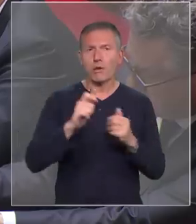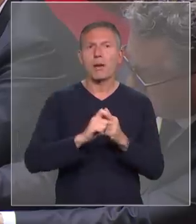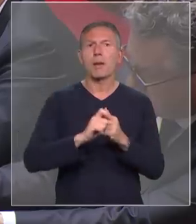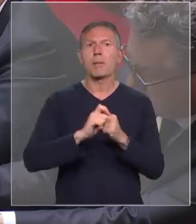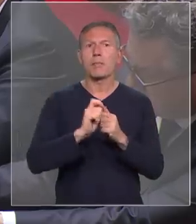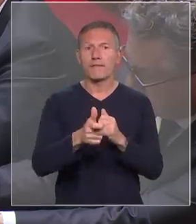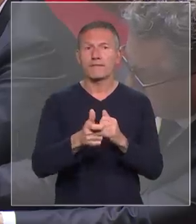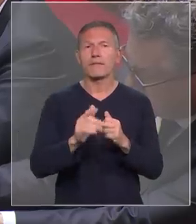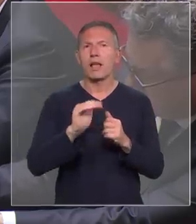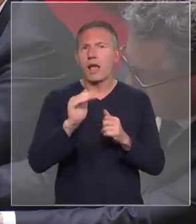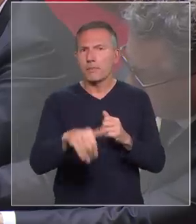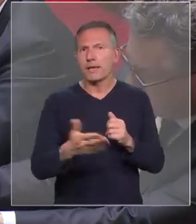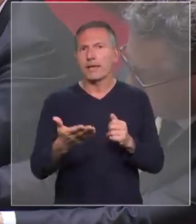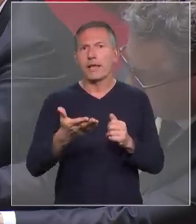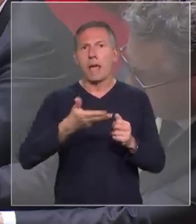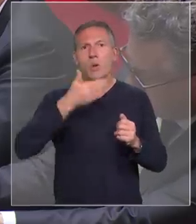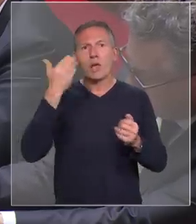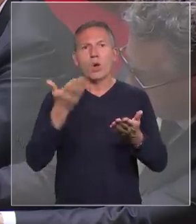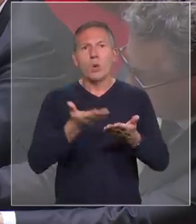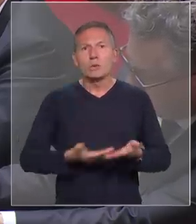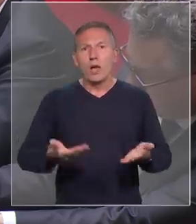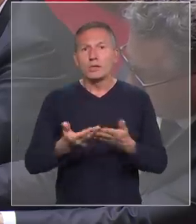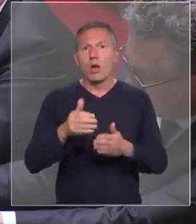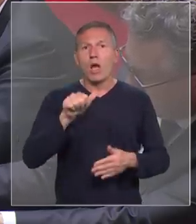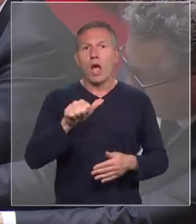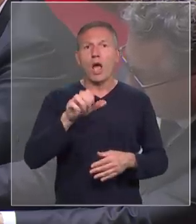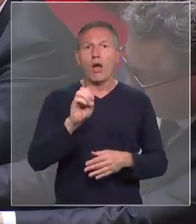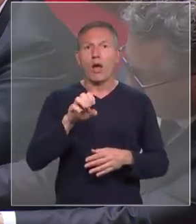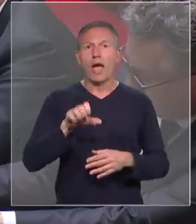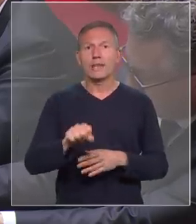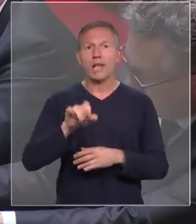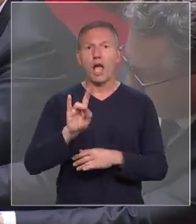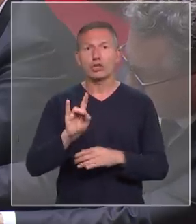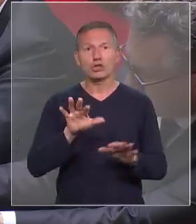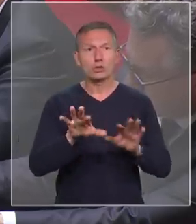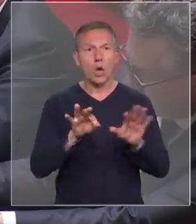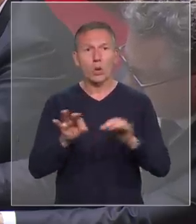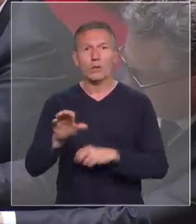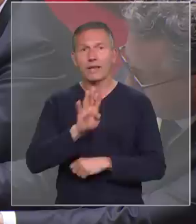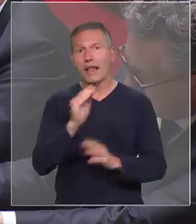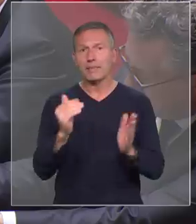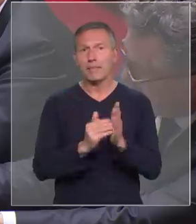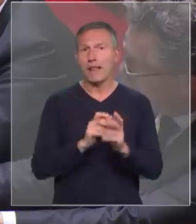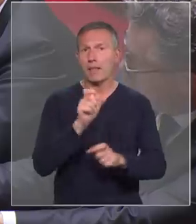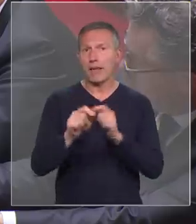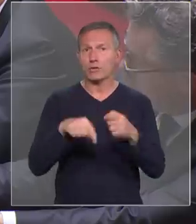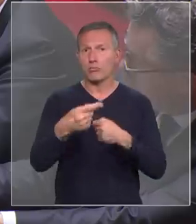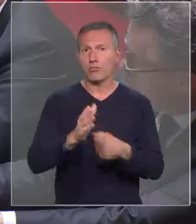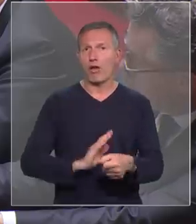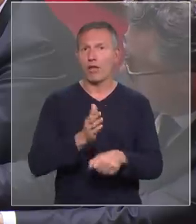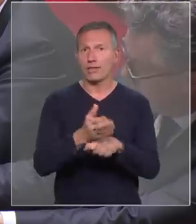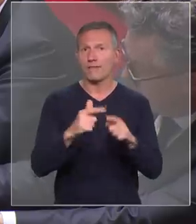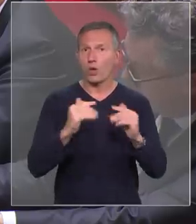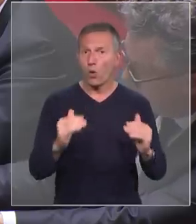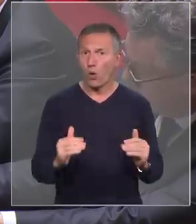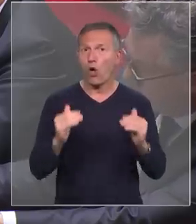nous améliorons la situation des AESH avec un recrutement de 4 000 AESH à la rentrée, une